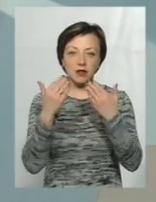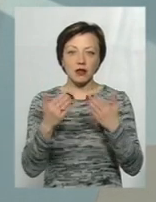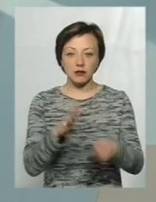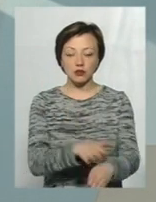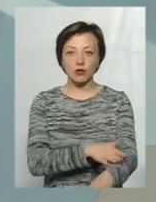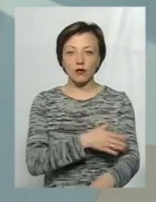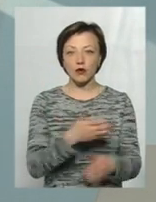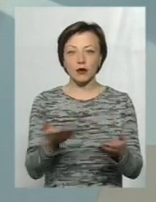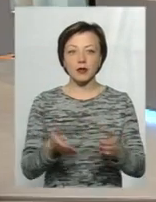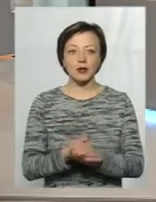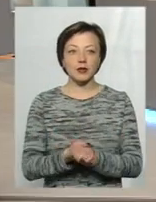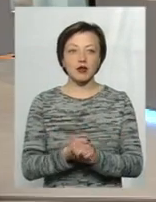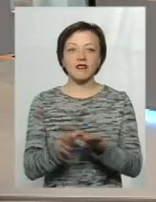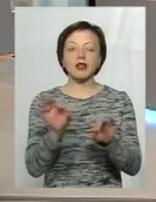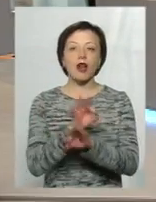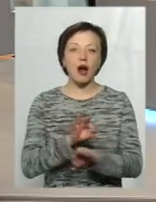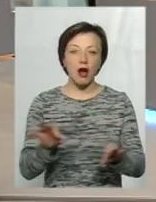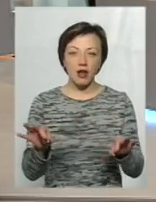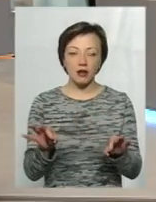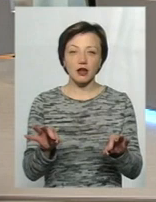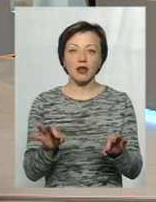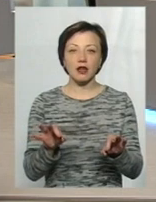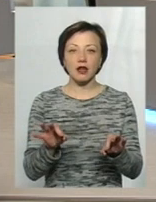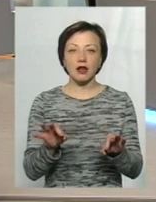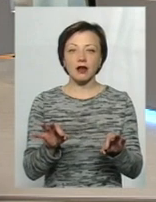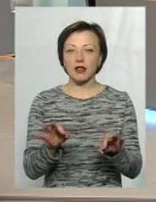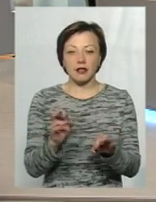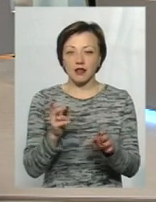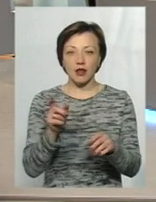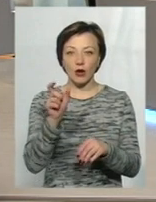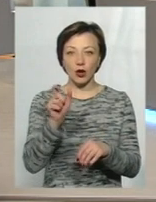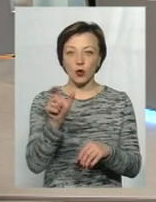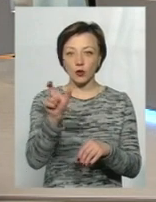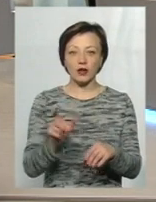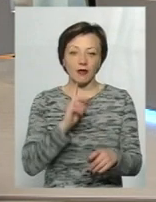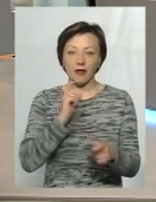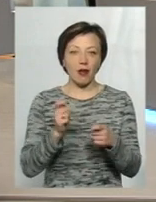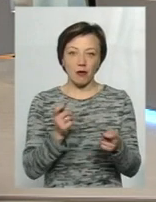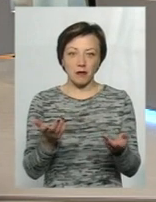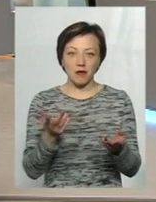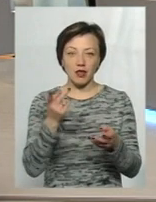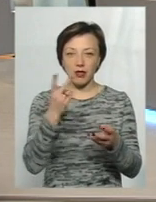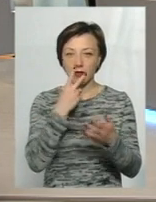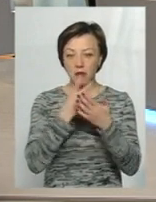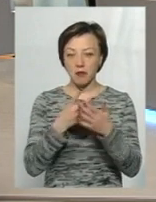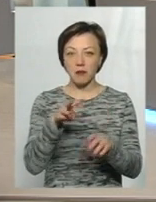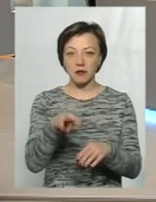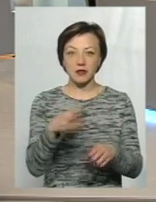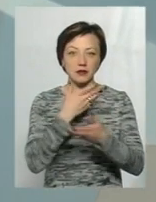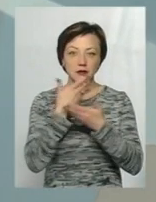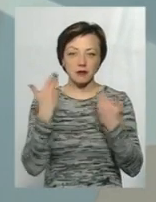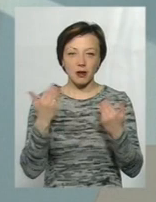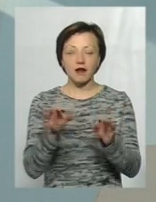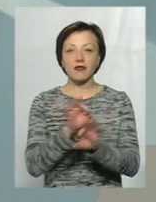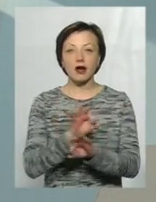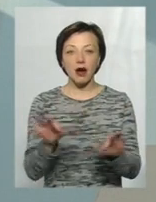тривалий час. Тобто в ідеалі, звичайно, не насторожувала навіть людину, що в неї немає місячних, банально, коли вона вступала в шлюб. Тобто в ідеалі,